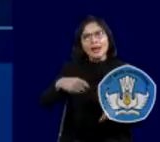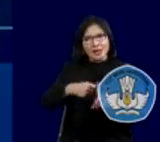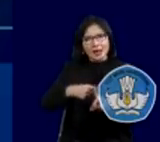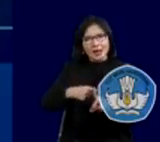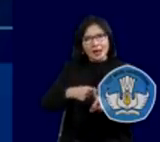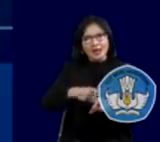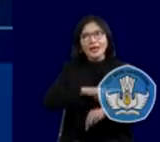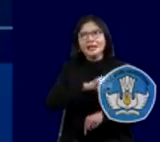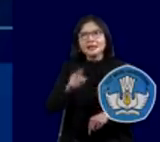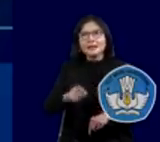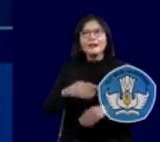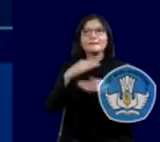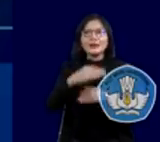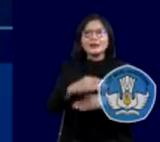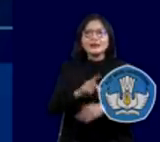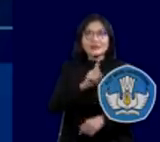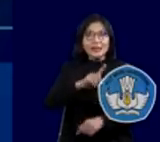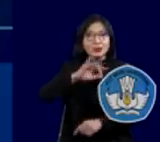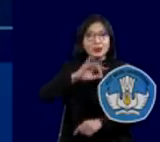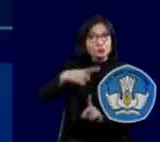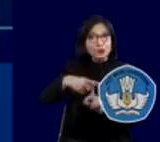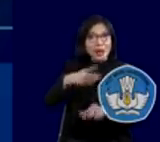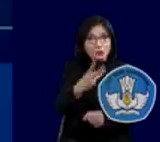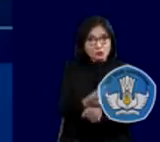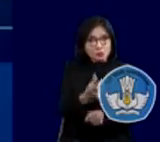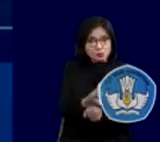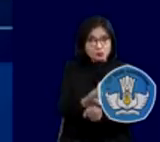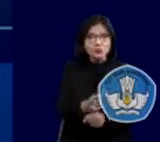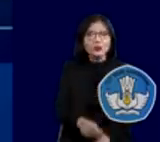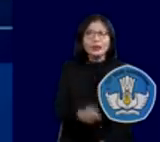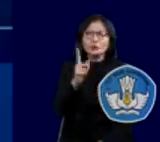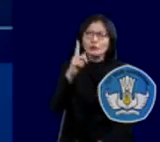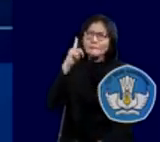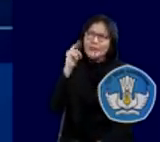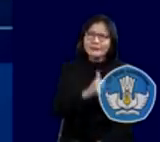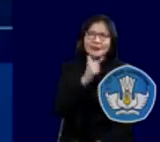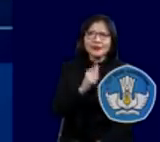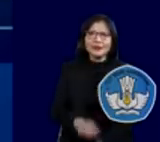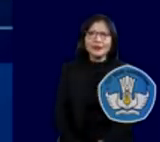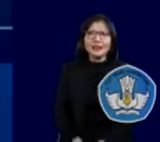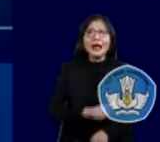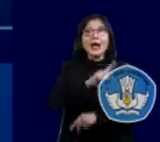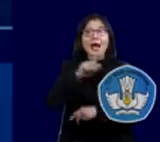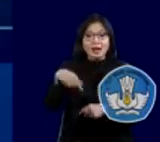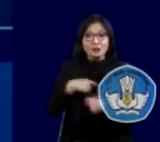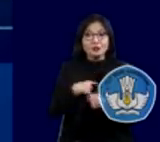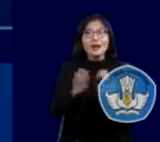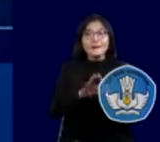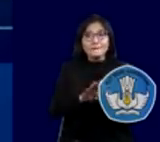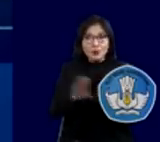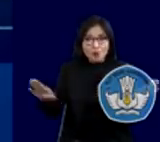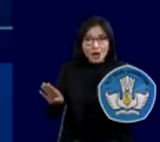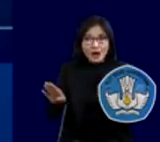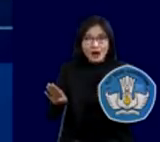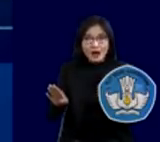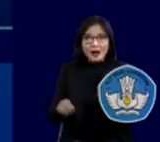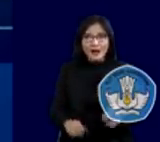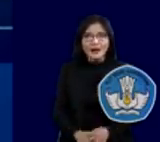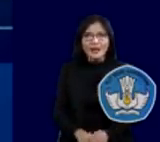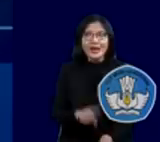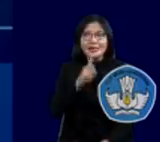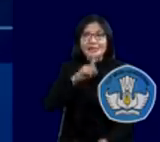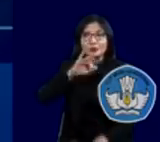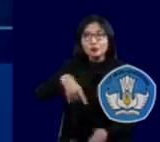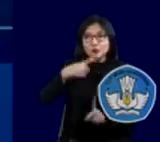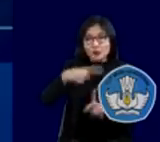dengan 1 juta guru. Nah, berarti ini yang sangat penting. Walaupun kami sudah membuka formasi sebesar dengan 1